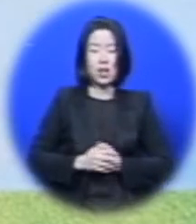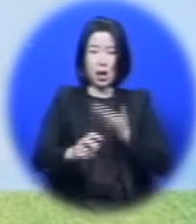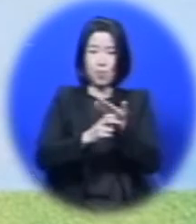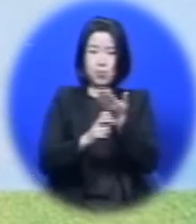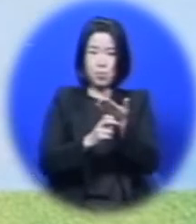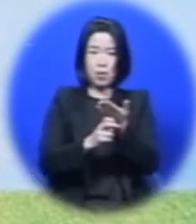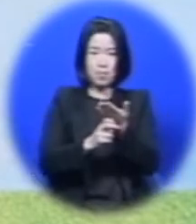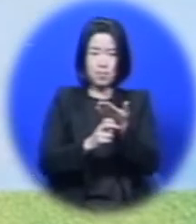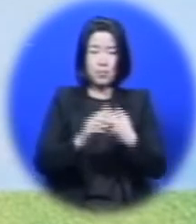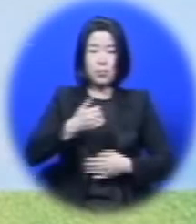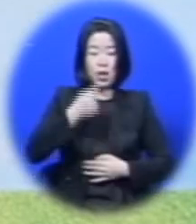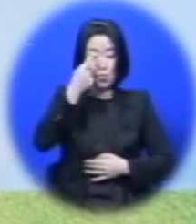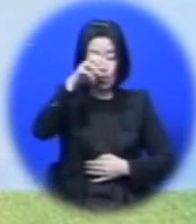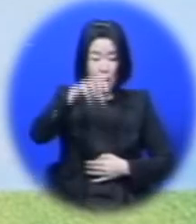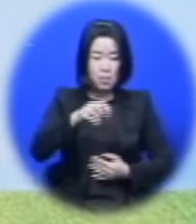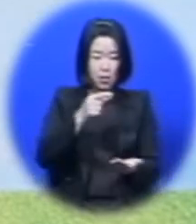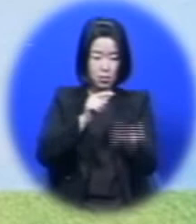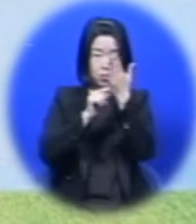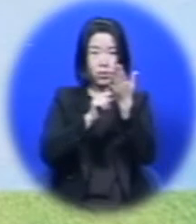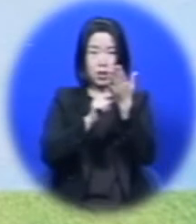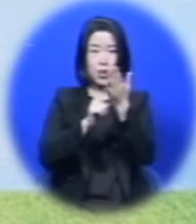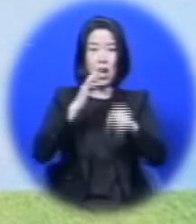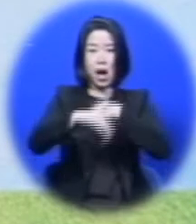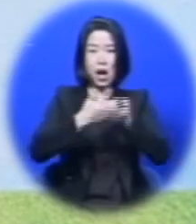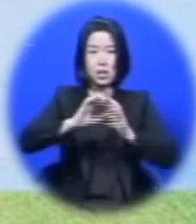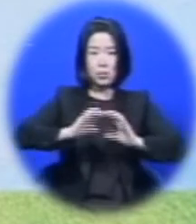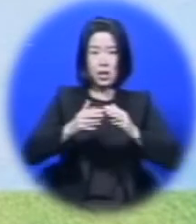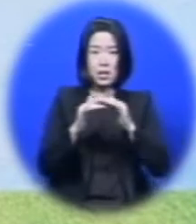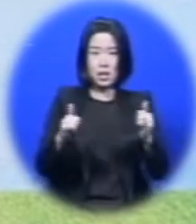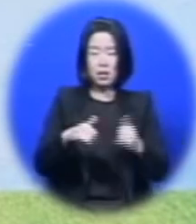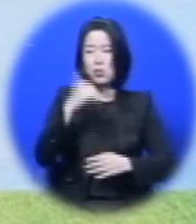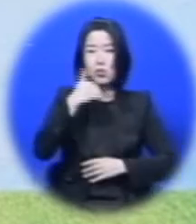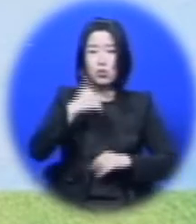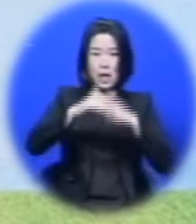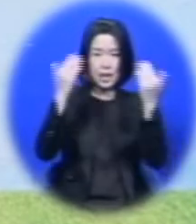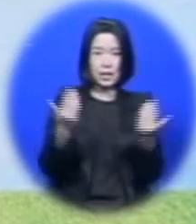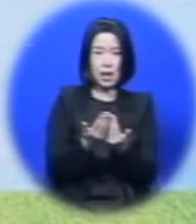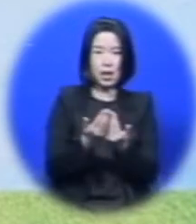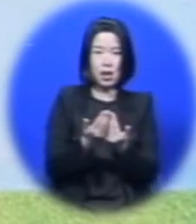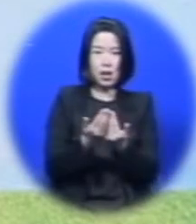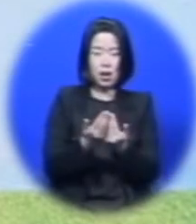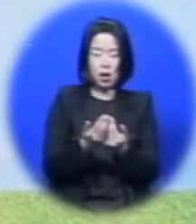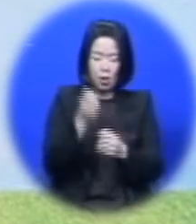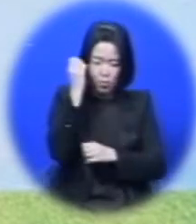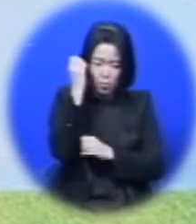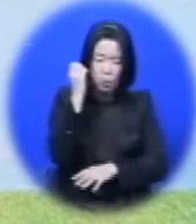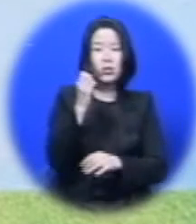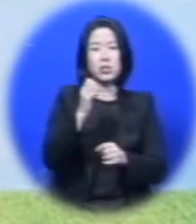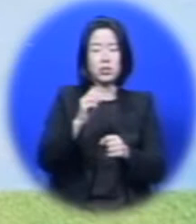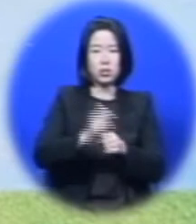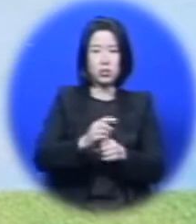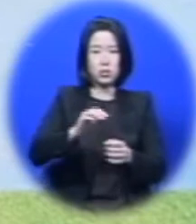불법이 딱 내 눈앞에 드러나면 하나님의 나라 사람들은 누구나 다 거의 본능적으로